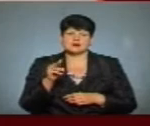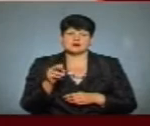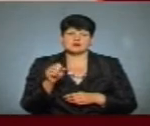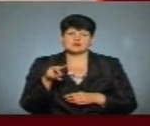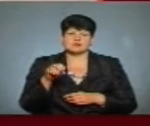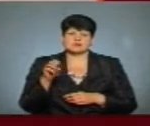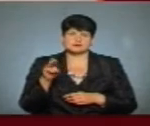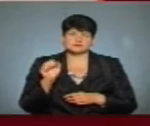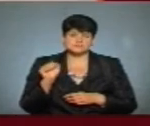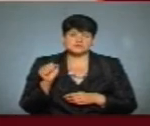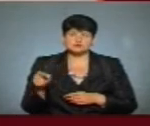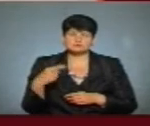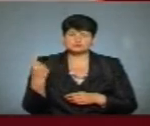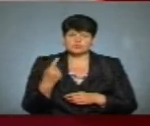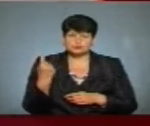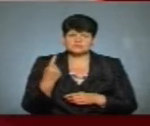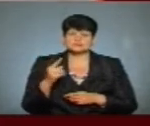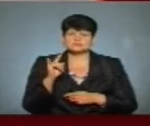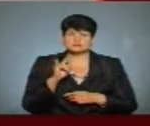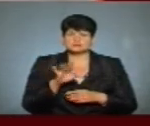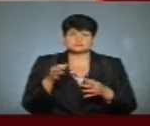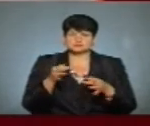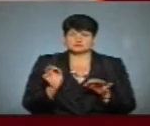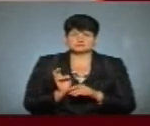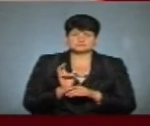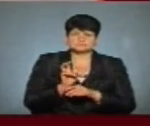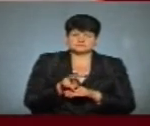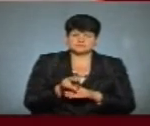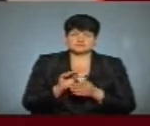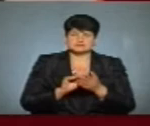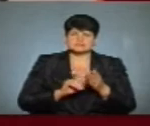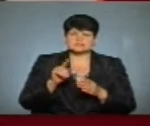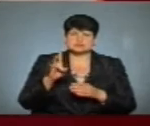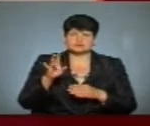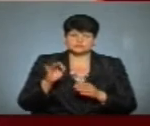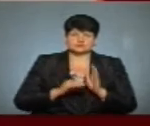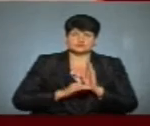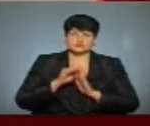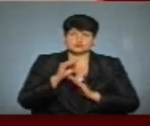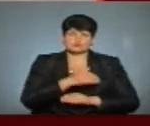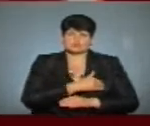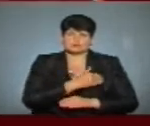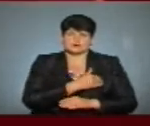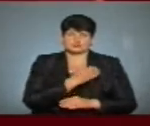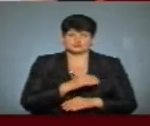На Тернопільщині абітурієнта не допустили до складання незалежного оцінювання через підвищену температуру тіла.